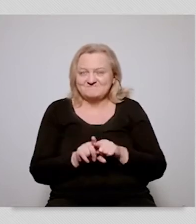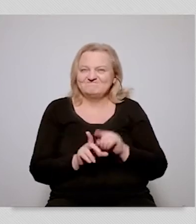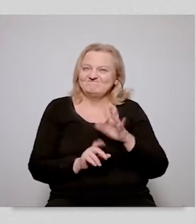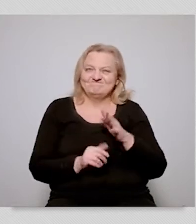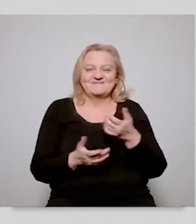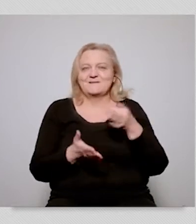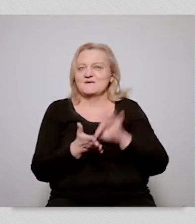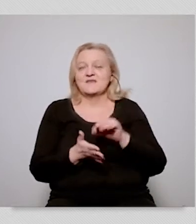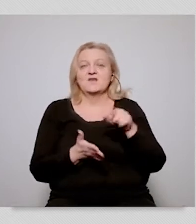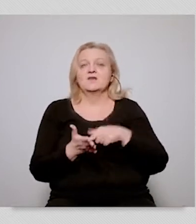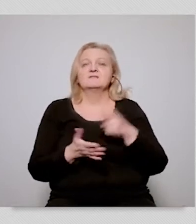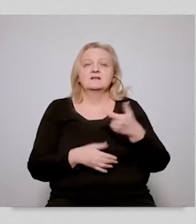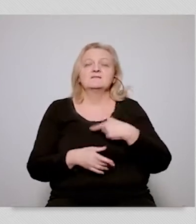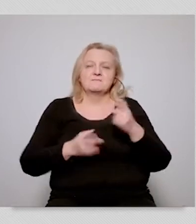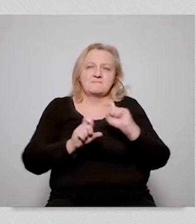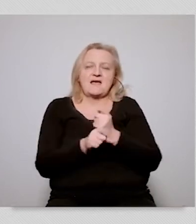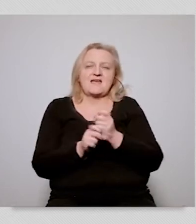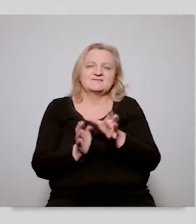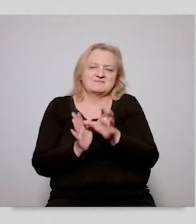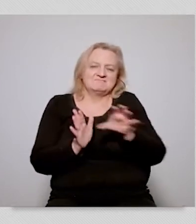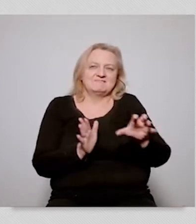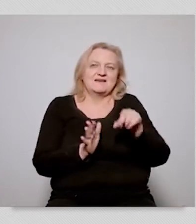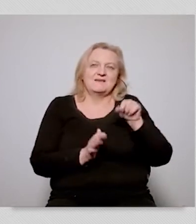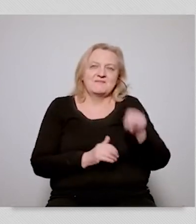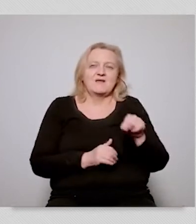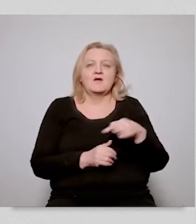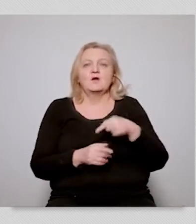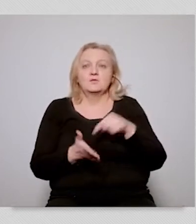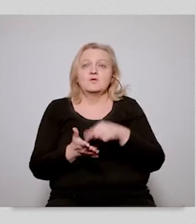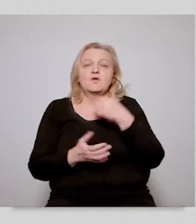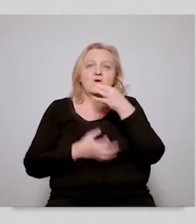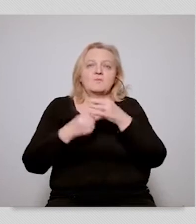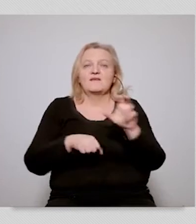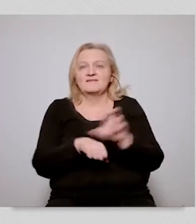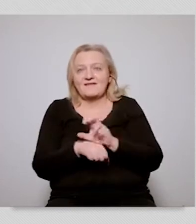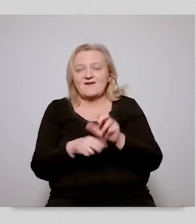Tak nie musi być, szczególnie w kraju peryferyjnym, który, jeśli mówimy o technologie,